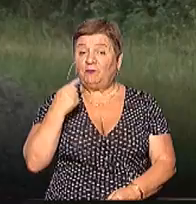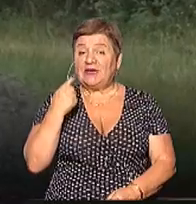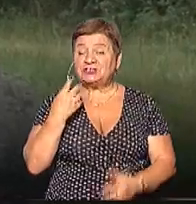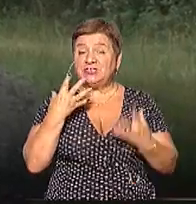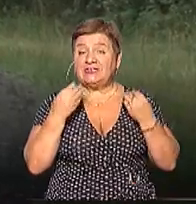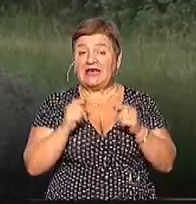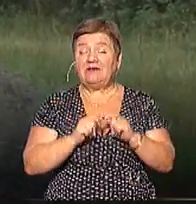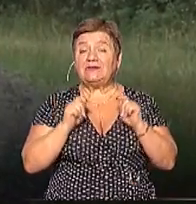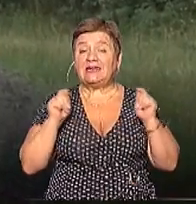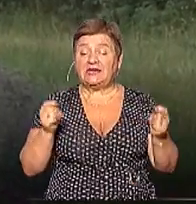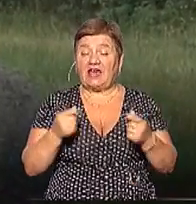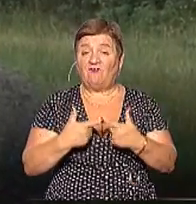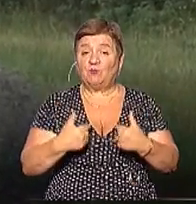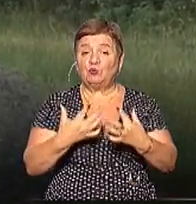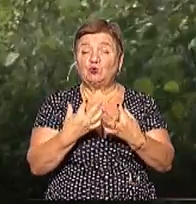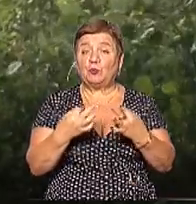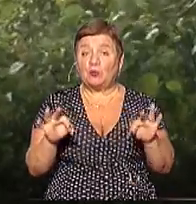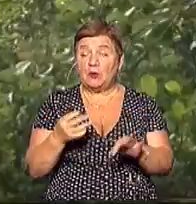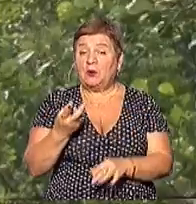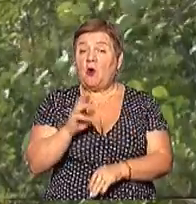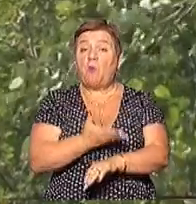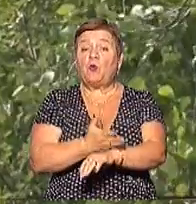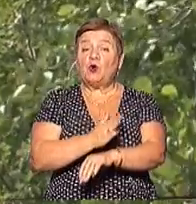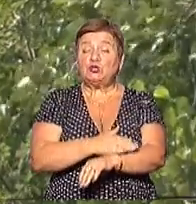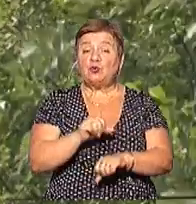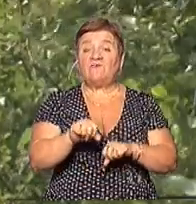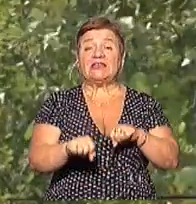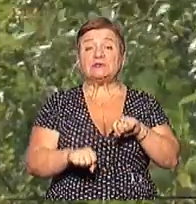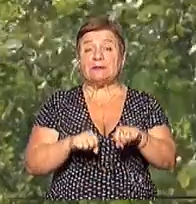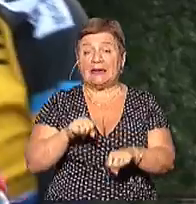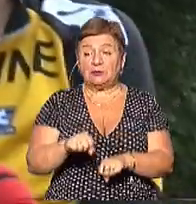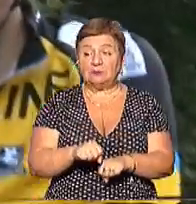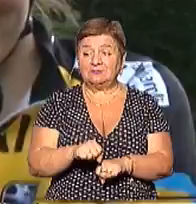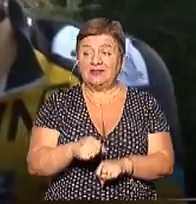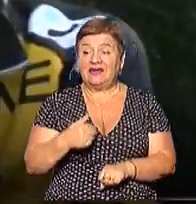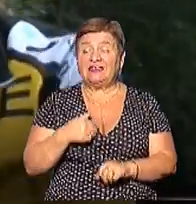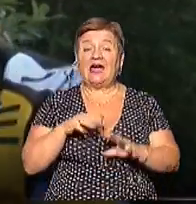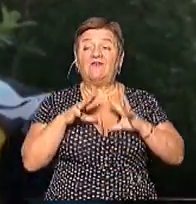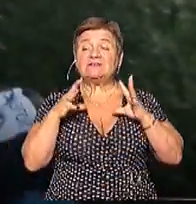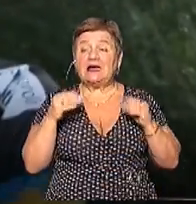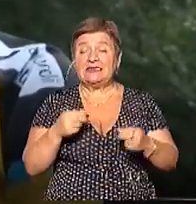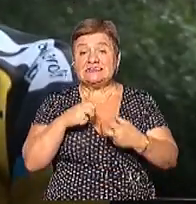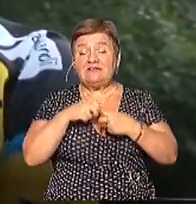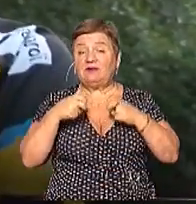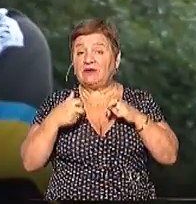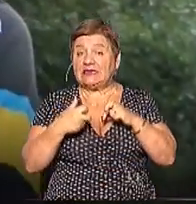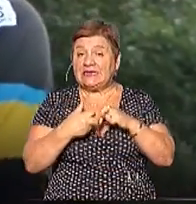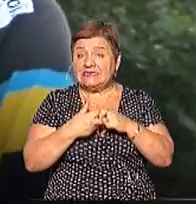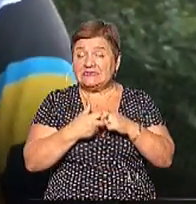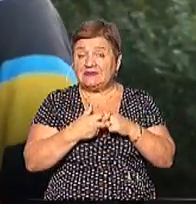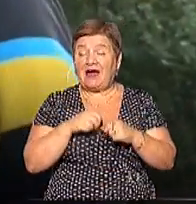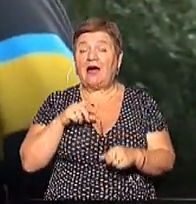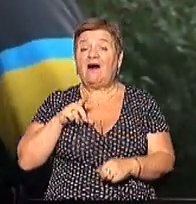день відкриття пункту пропуску збирається відвідати Польщу велосипедом. Я взагалі з Івано-Франківська вирушила зі